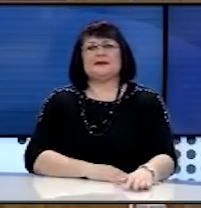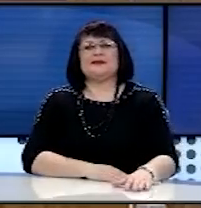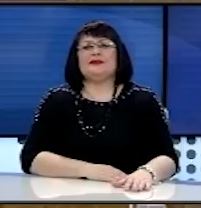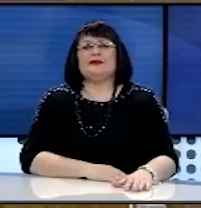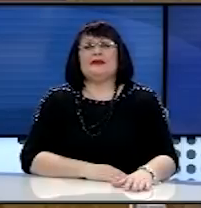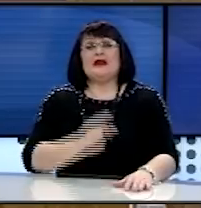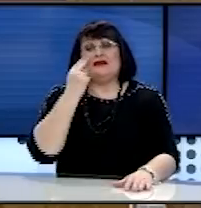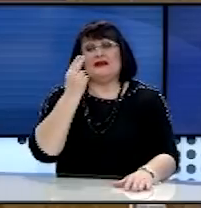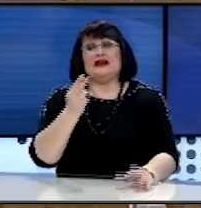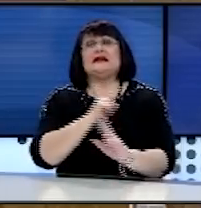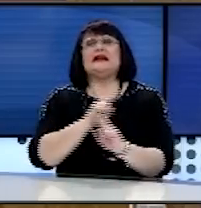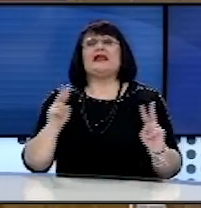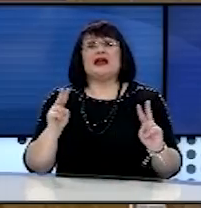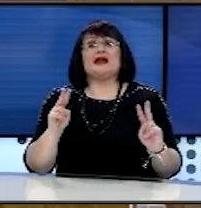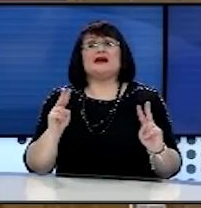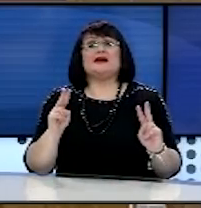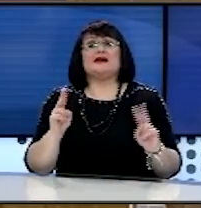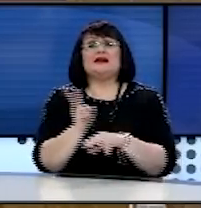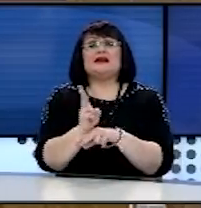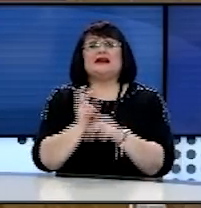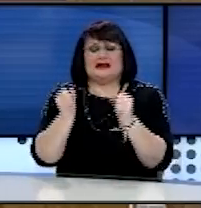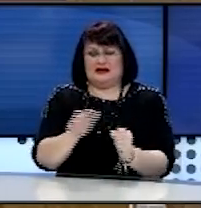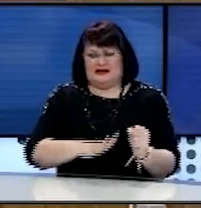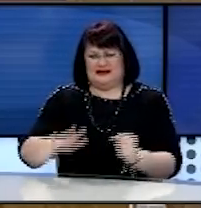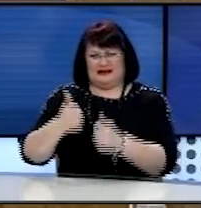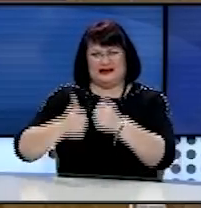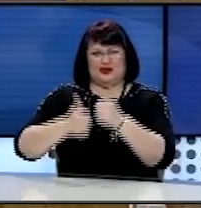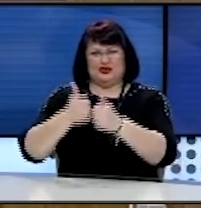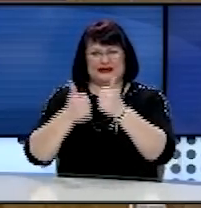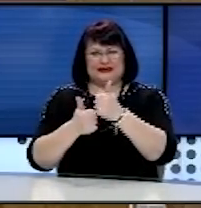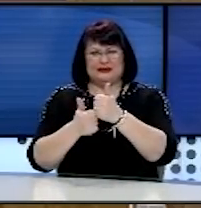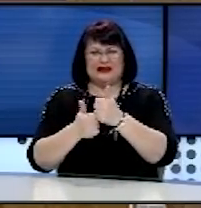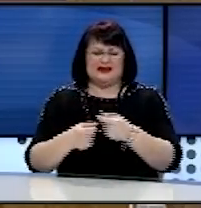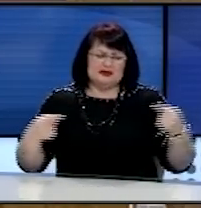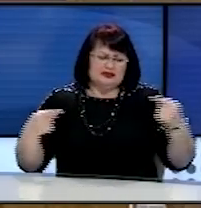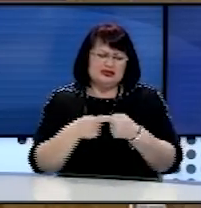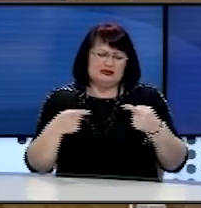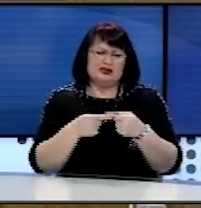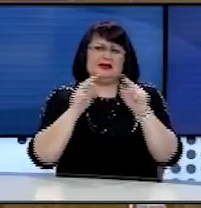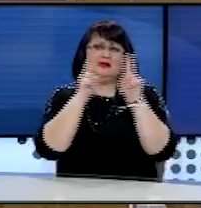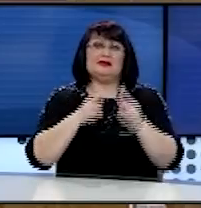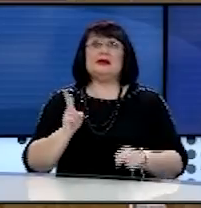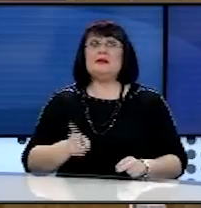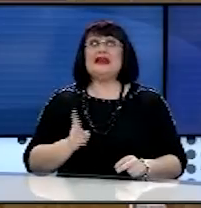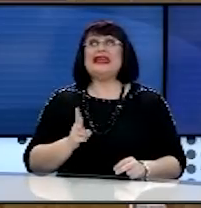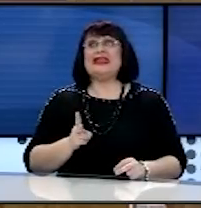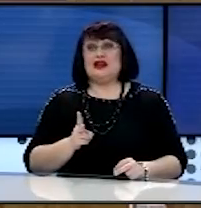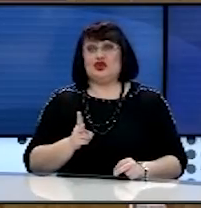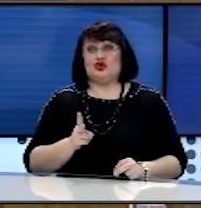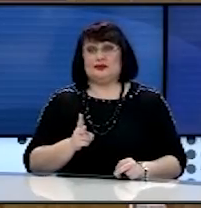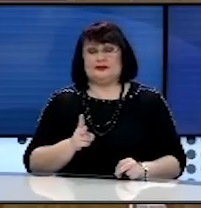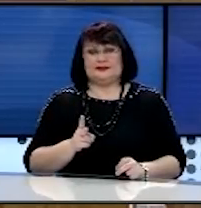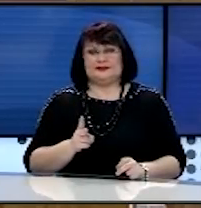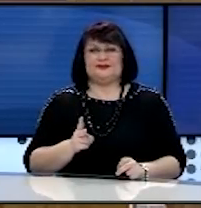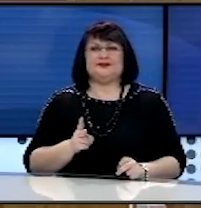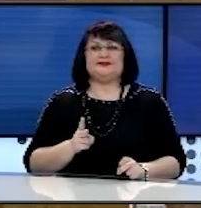Είναι πλέον φανερό ότι οι γεωπολιτικοί ανταγωνισμοί οξύνονται διεθνώς επικίνδυνα. με επίκεντρο